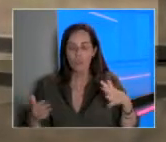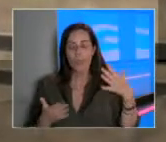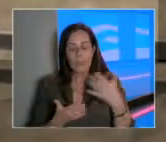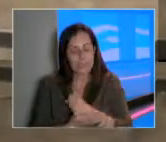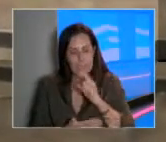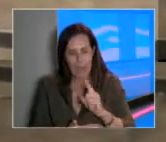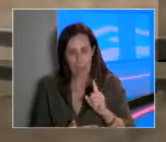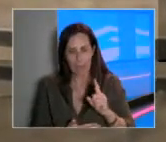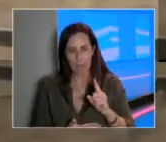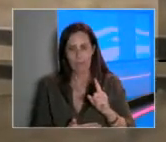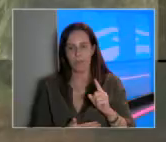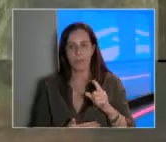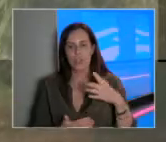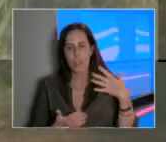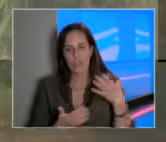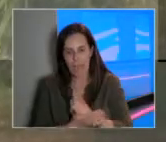שנצליח